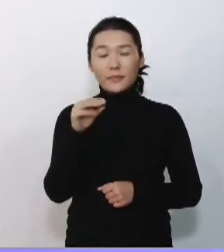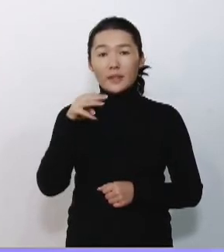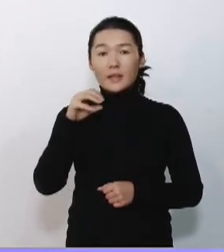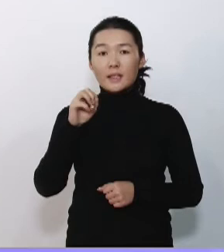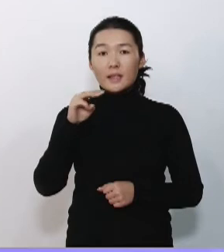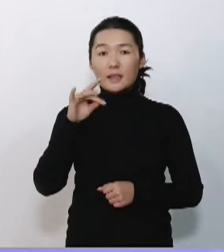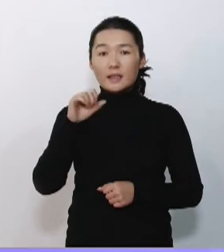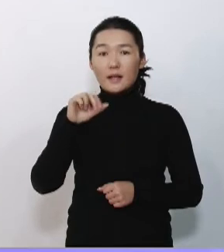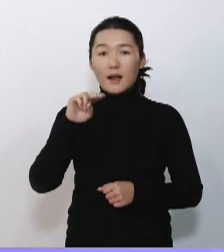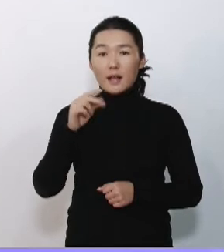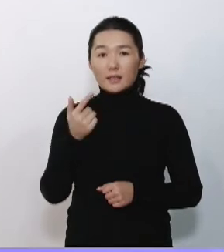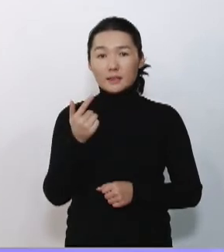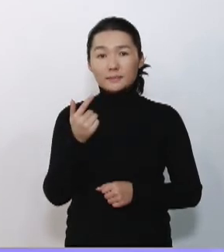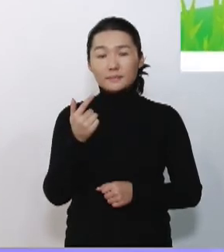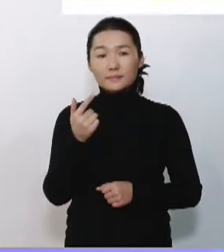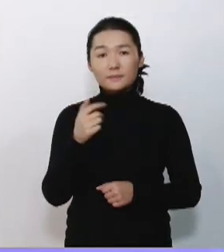тетрадь.